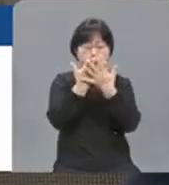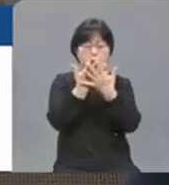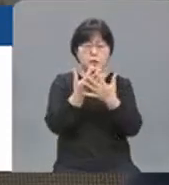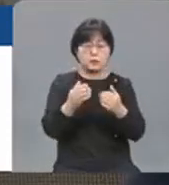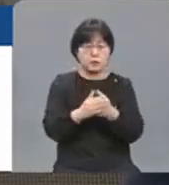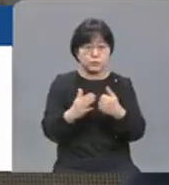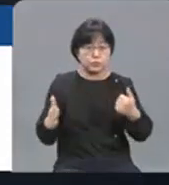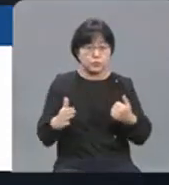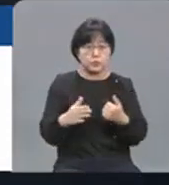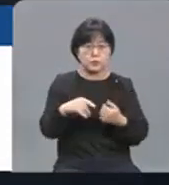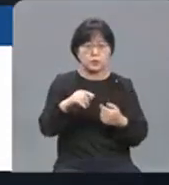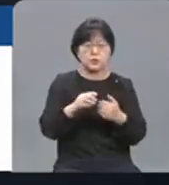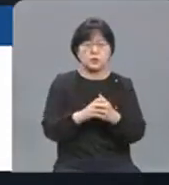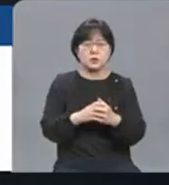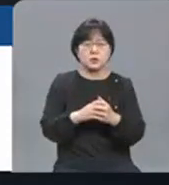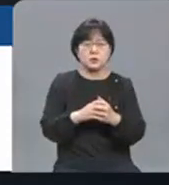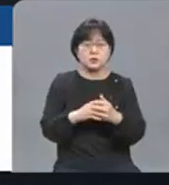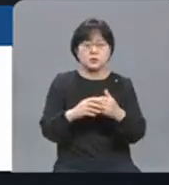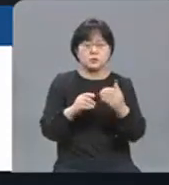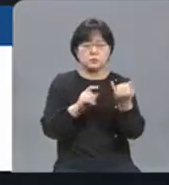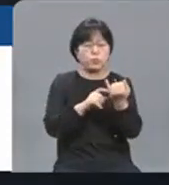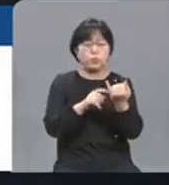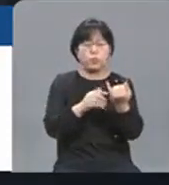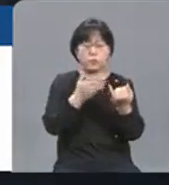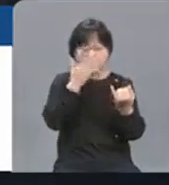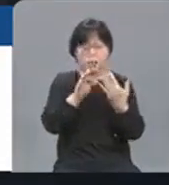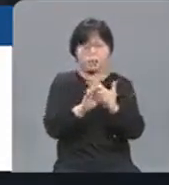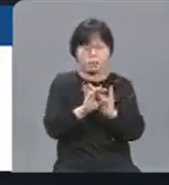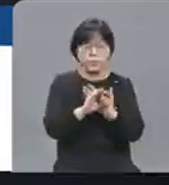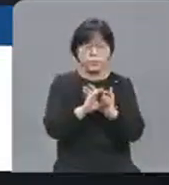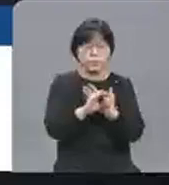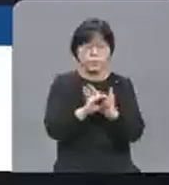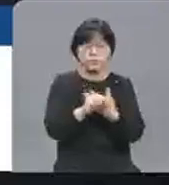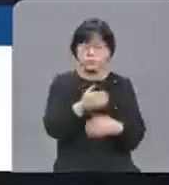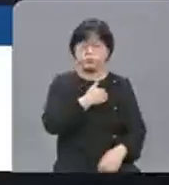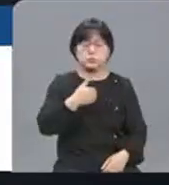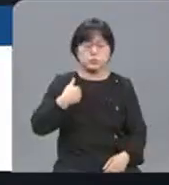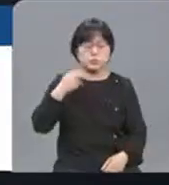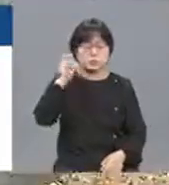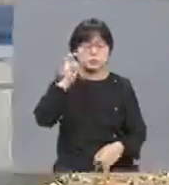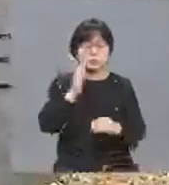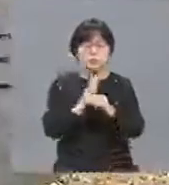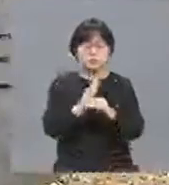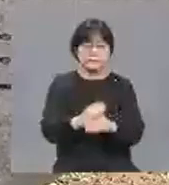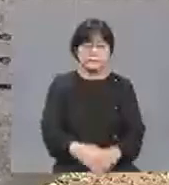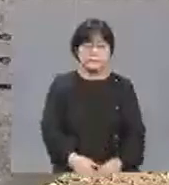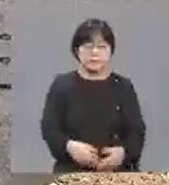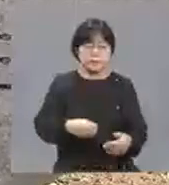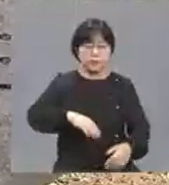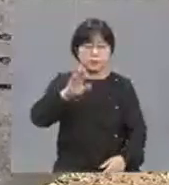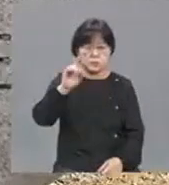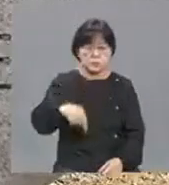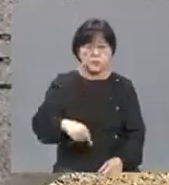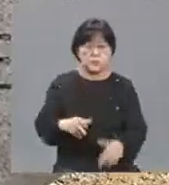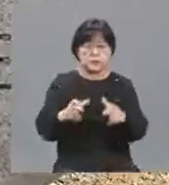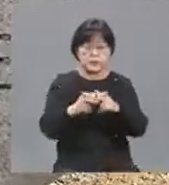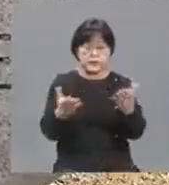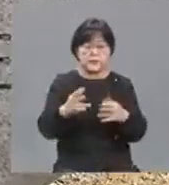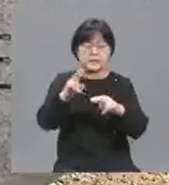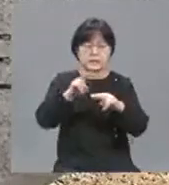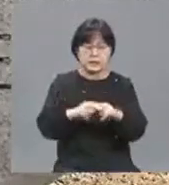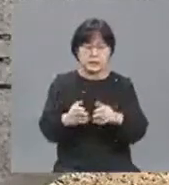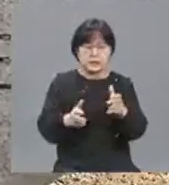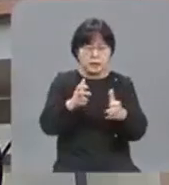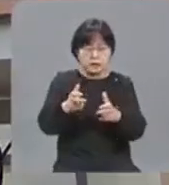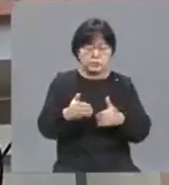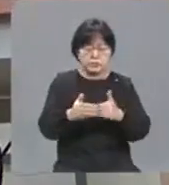때문에 그분이 하실 수만 있으면 충분히 하실 수 있는 여건이라 저는 보여지거든요 보건복지부는 장애인 일자리